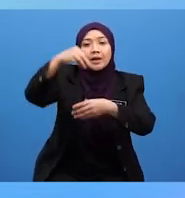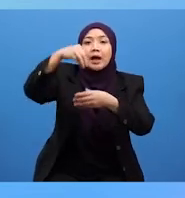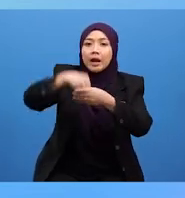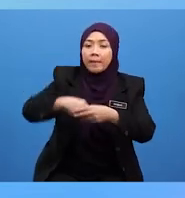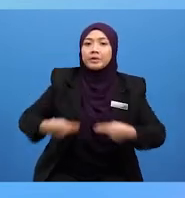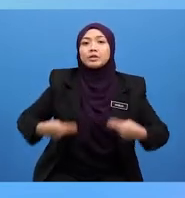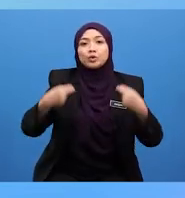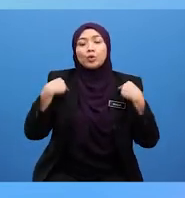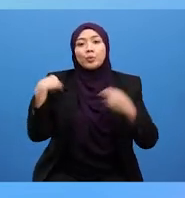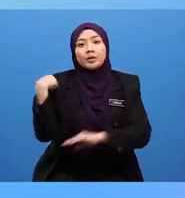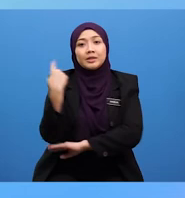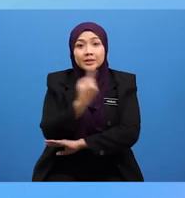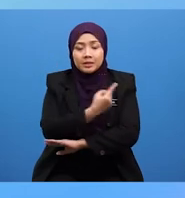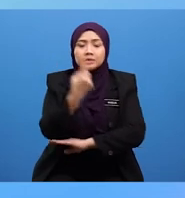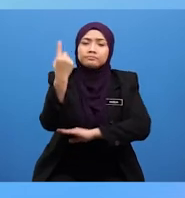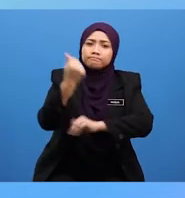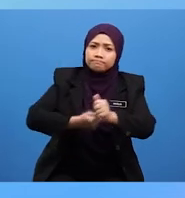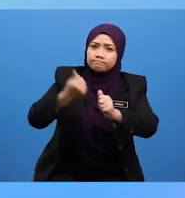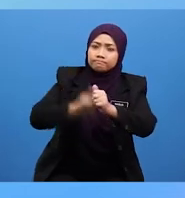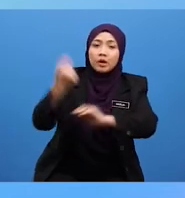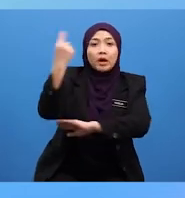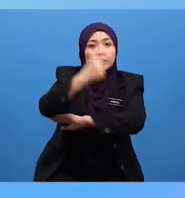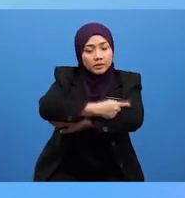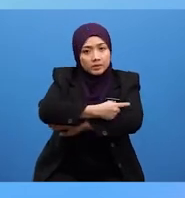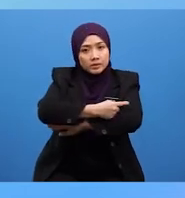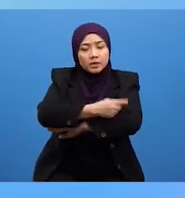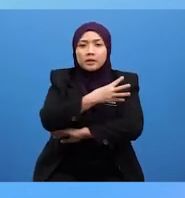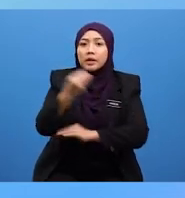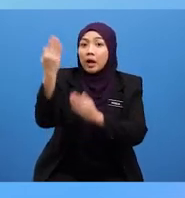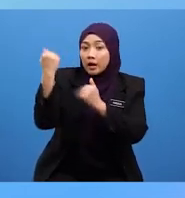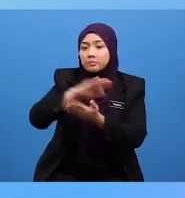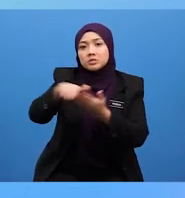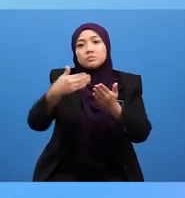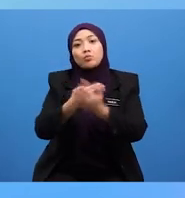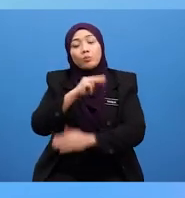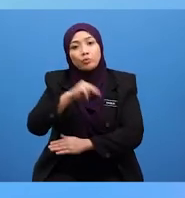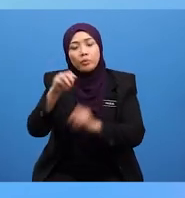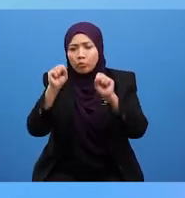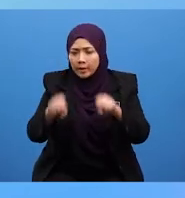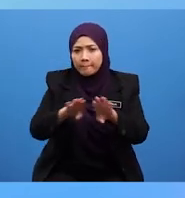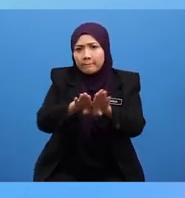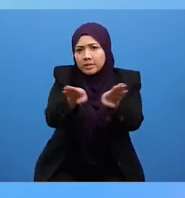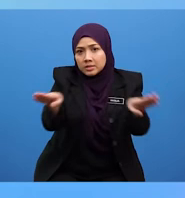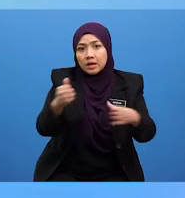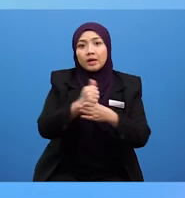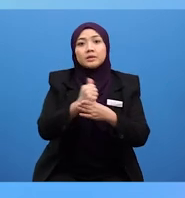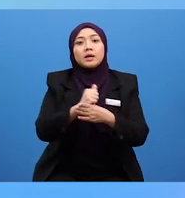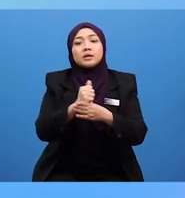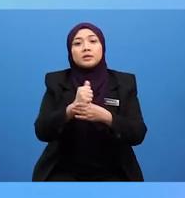kehidupan seharian. Bukan itu sahaja, diharapkan semua murid dapat membezakan